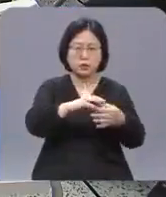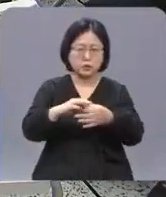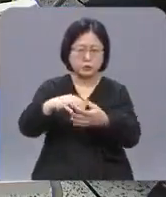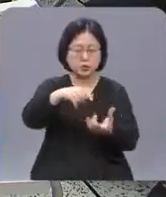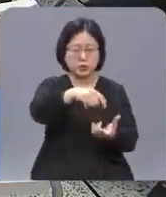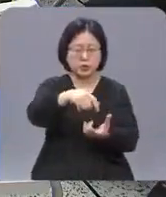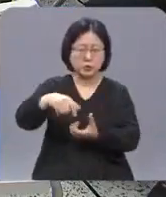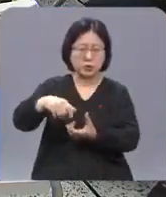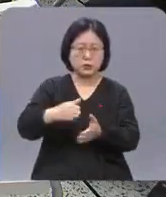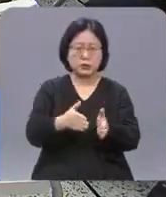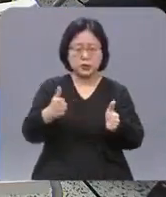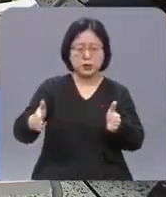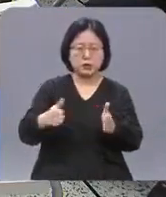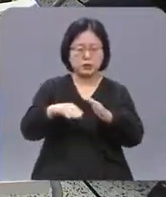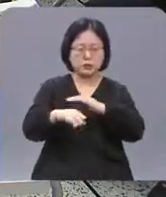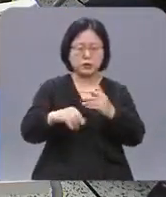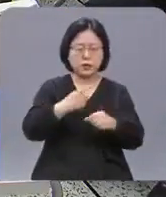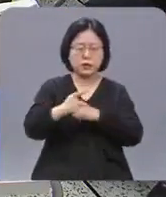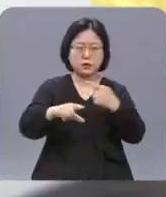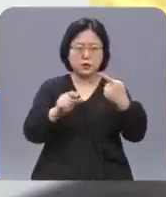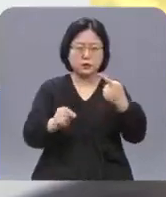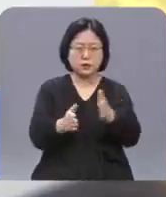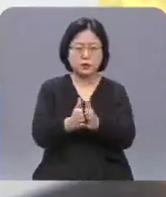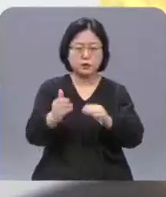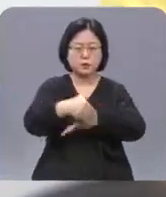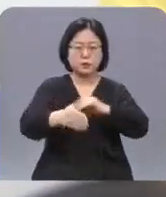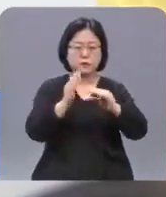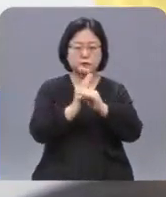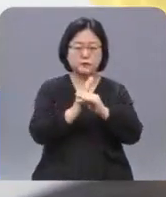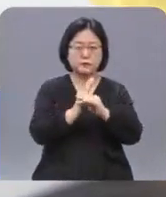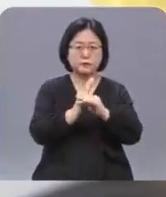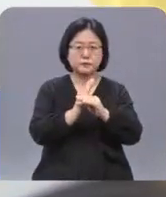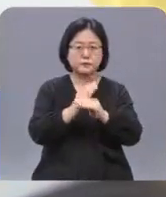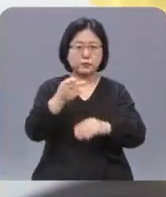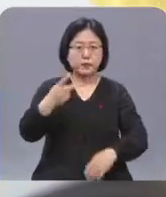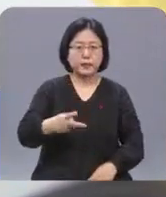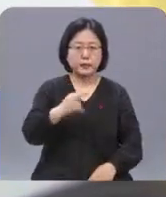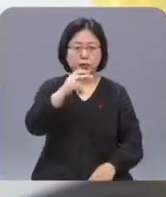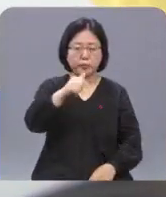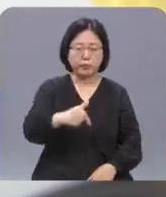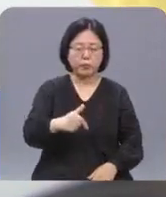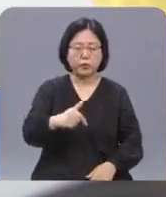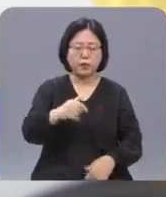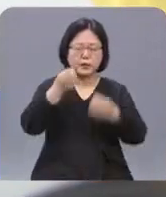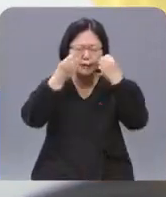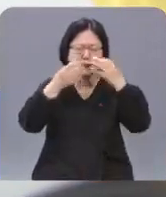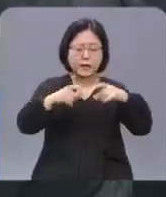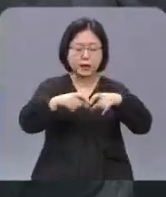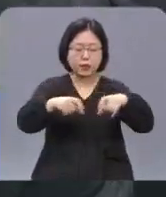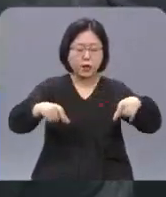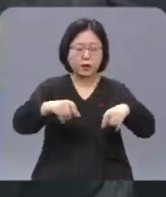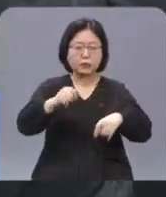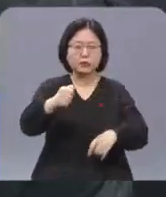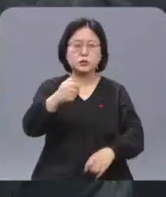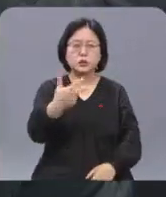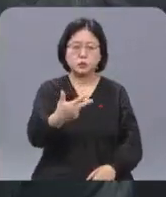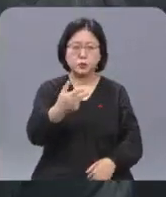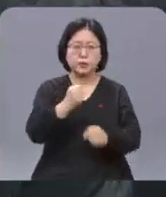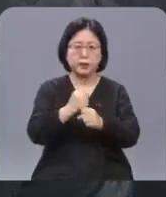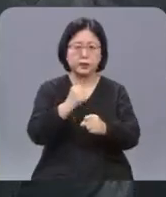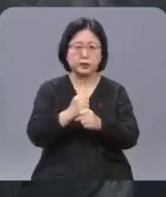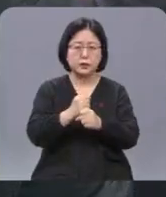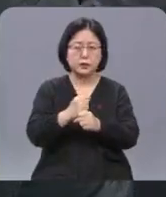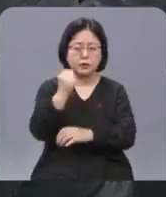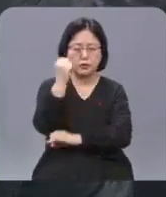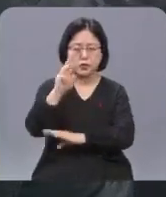관로 연장 공사를 내년 1월에 착공할 계획입니다 또 동백호 주변의 신규 관정 쉰 7개를 개발하고